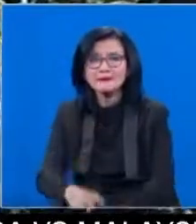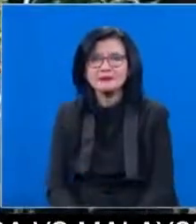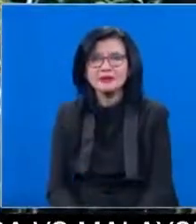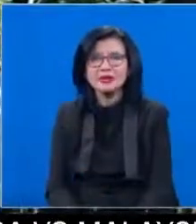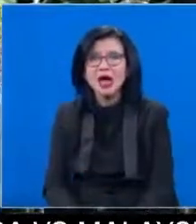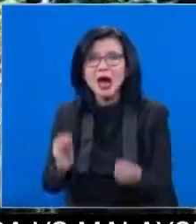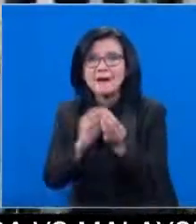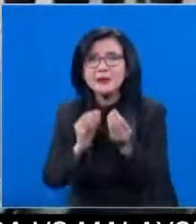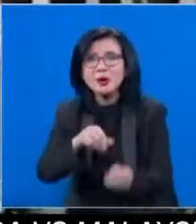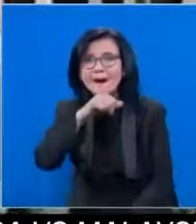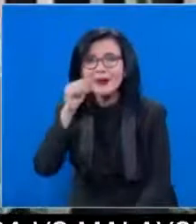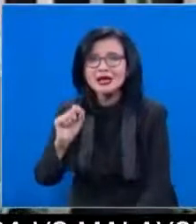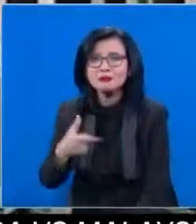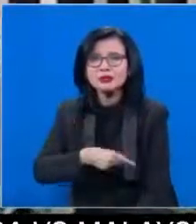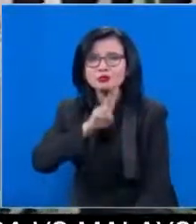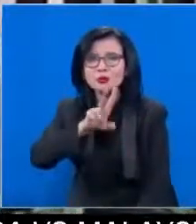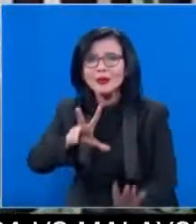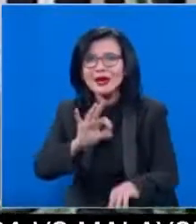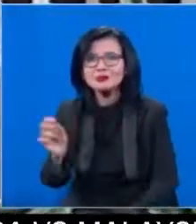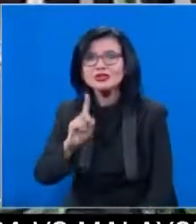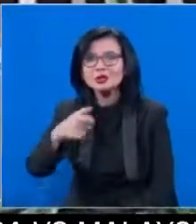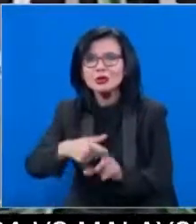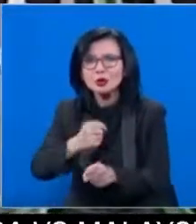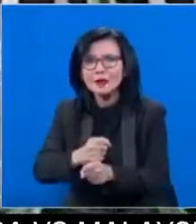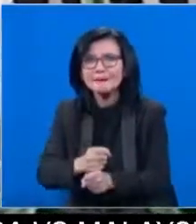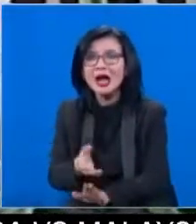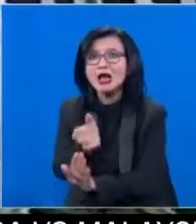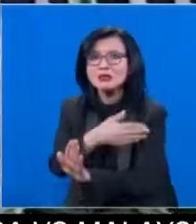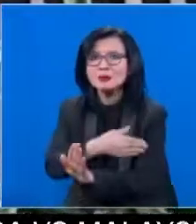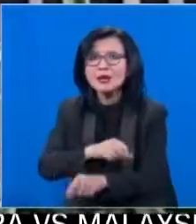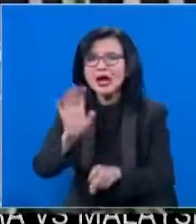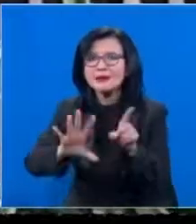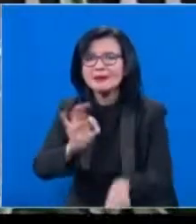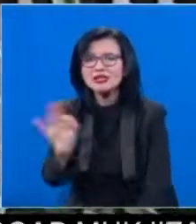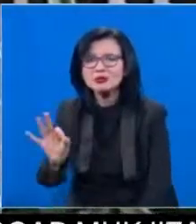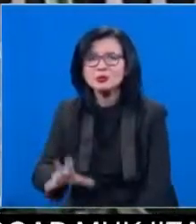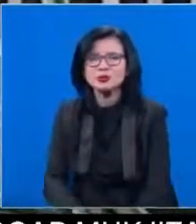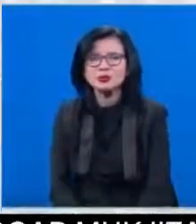merah dan putih juga tembus rp28.000 per kilogram dari semula sekitar Rp15.000